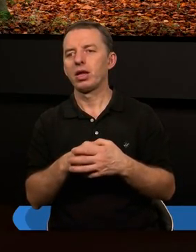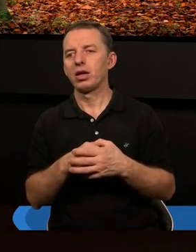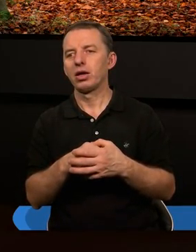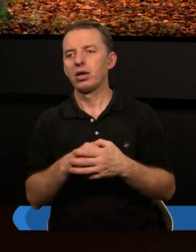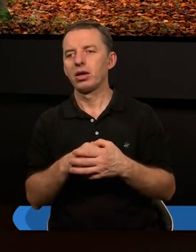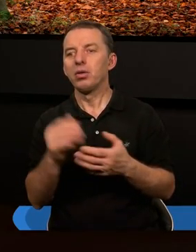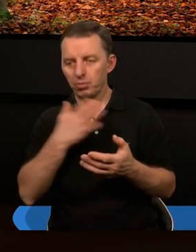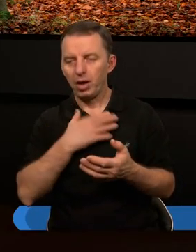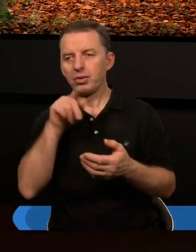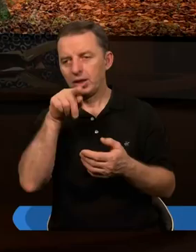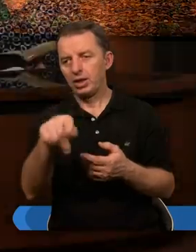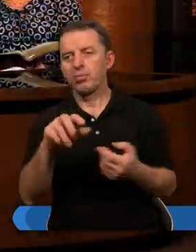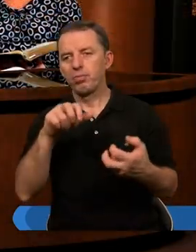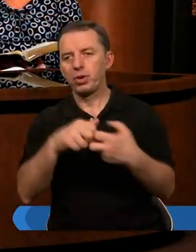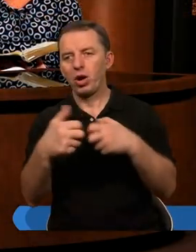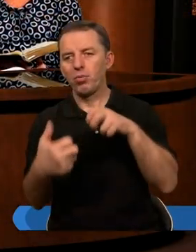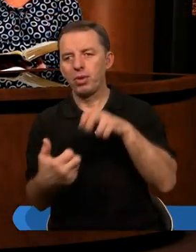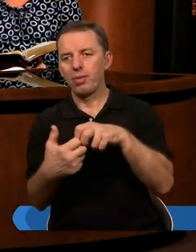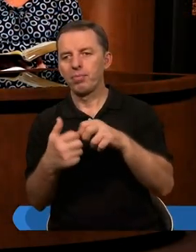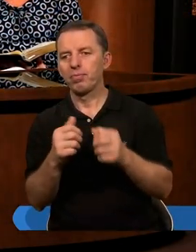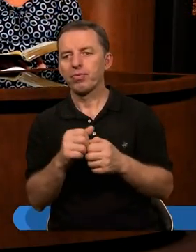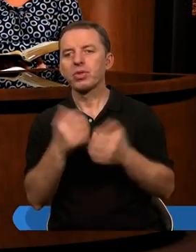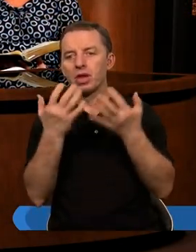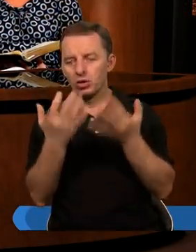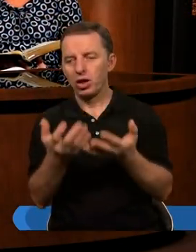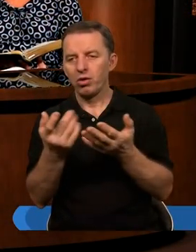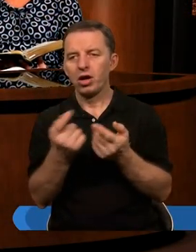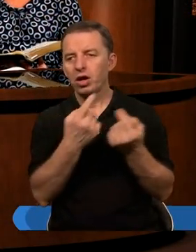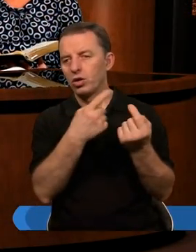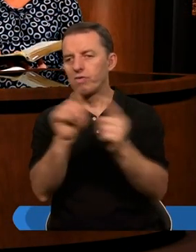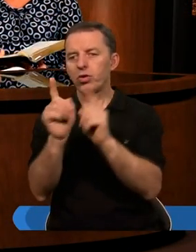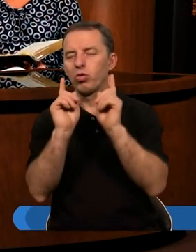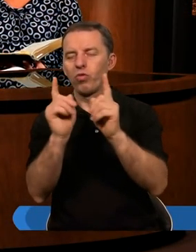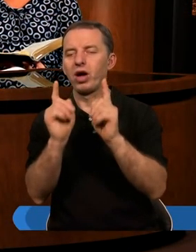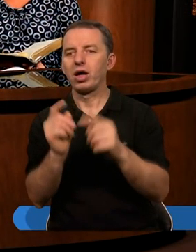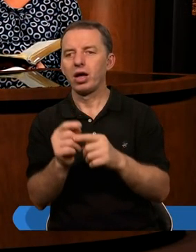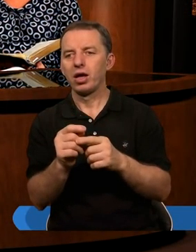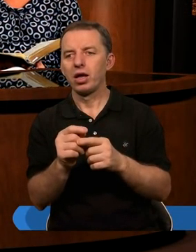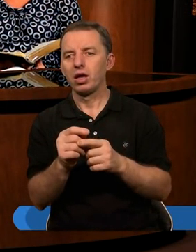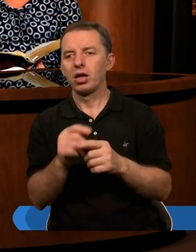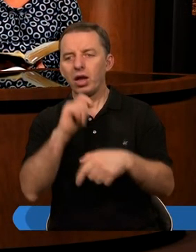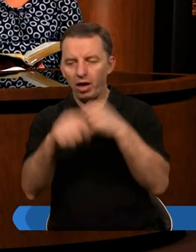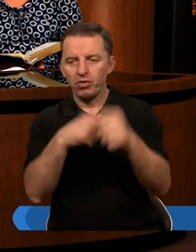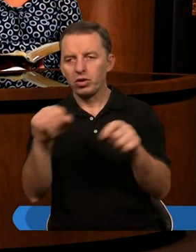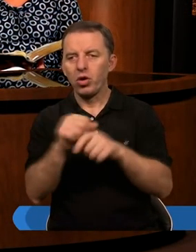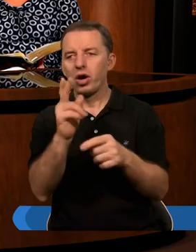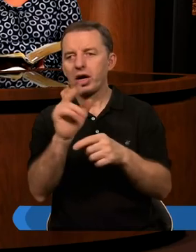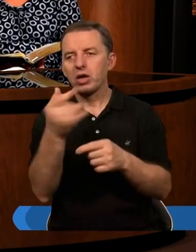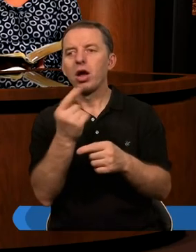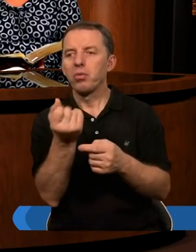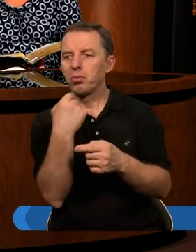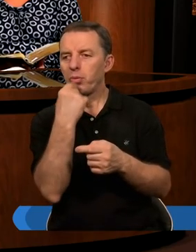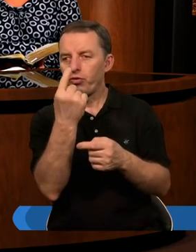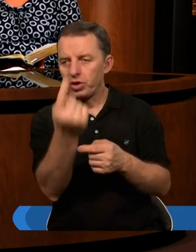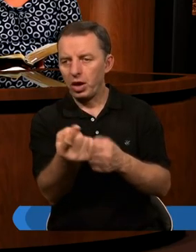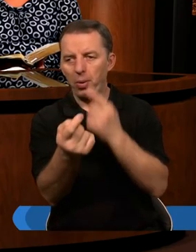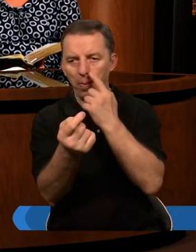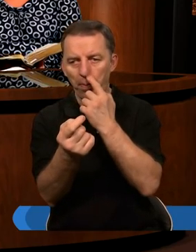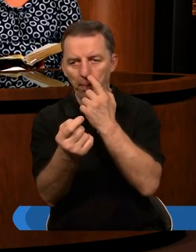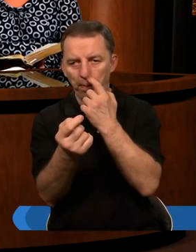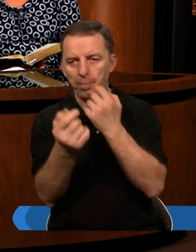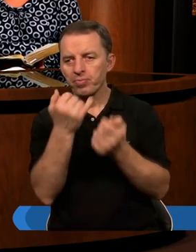No ja mam z tym problem. Chciałabym zwrócić uwagę, trochę nawiązując do tego, Krysia, co ty powiedziałaś,